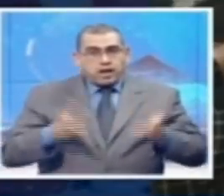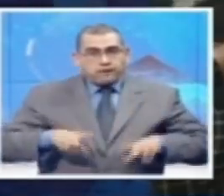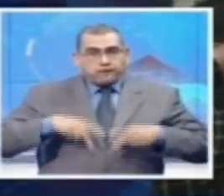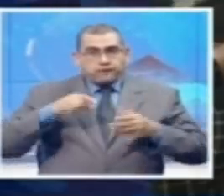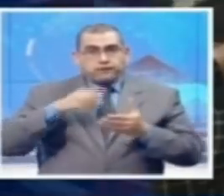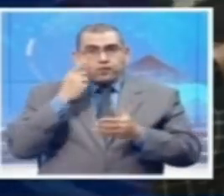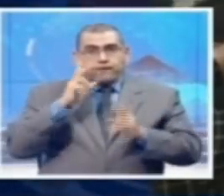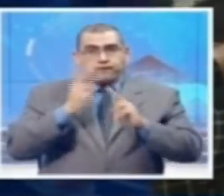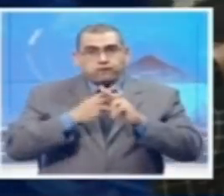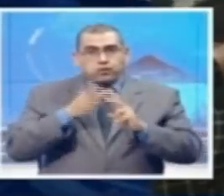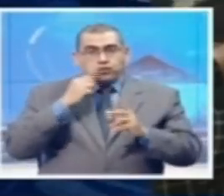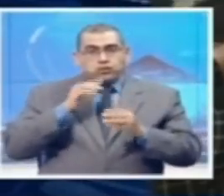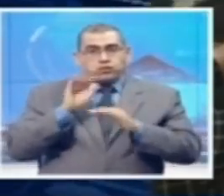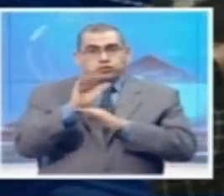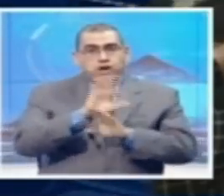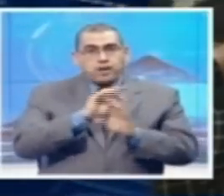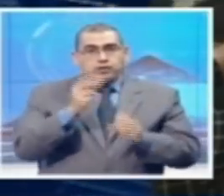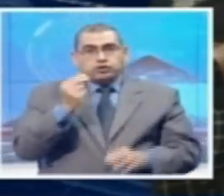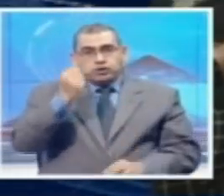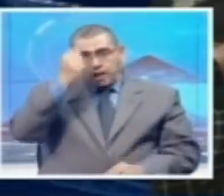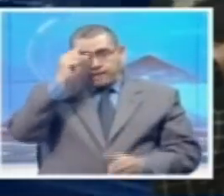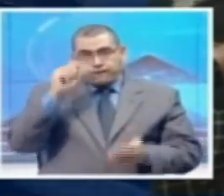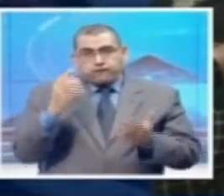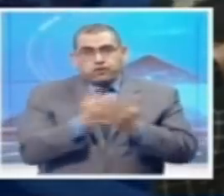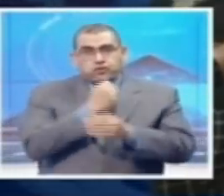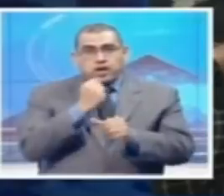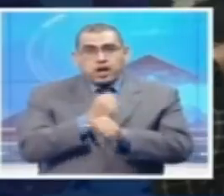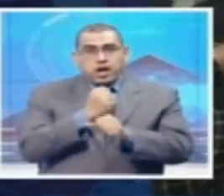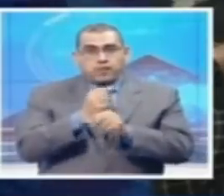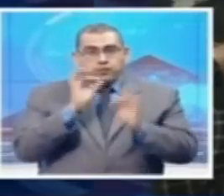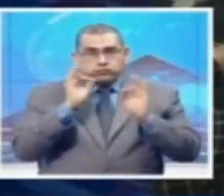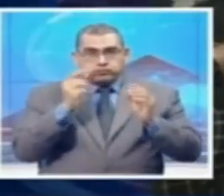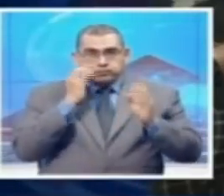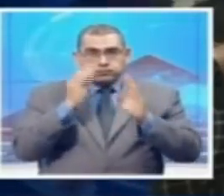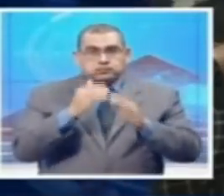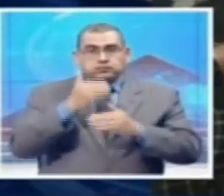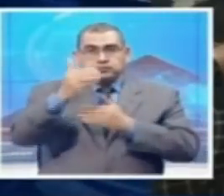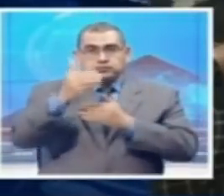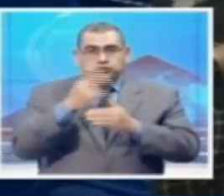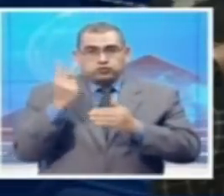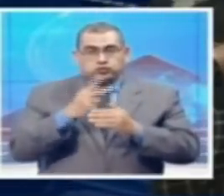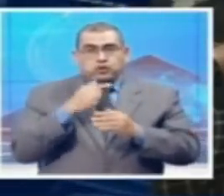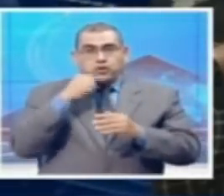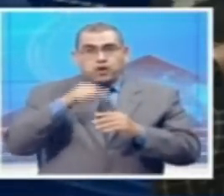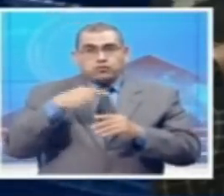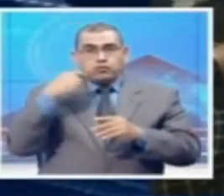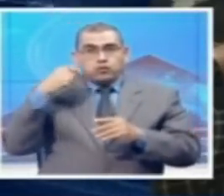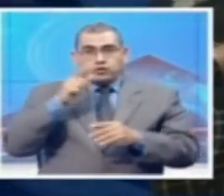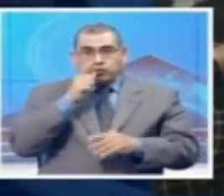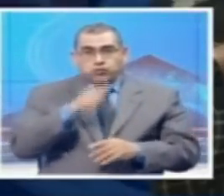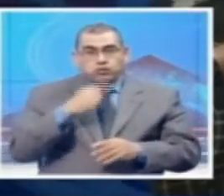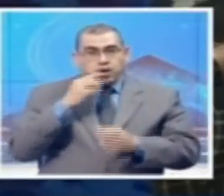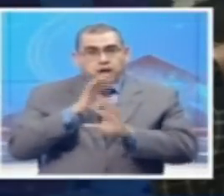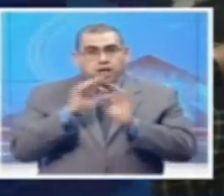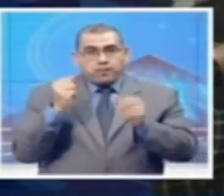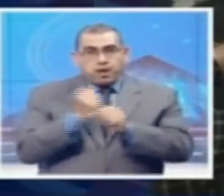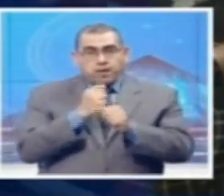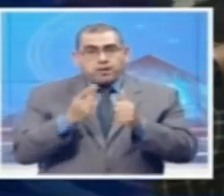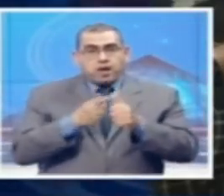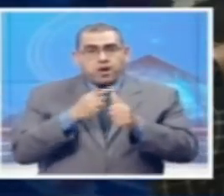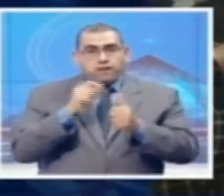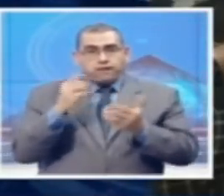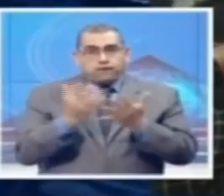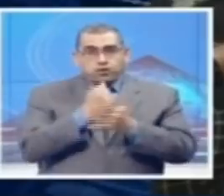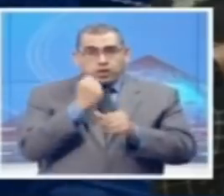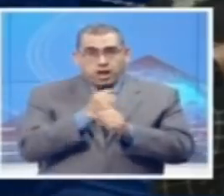ترفيهية وفندق، وتوفر 20,000 فرصة عمل مباشرة وغير مباشرة. ووجه الوزير بأن تكون الأولوية في